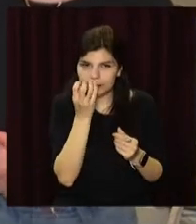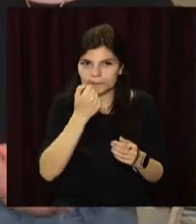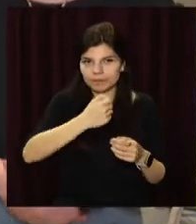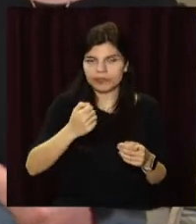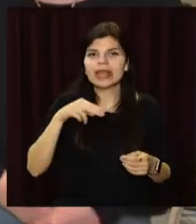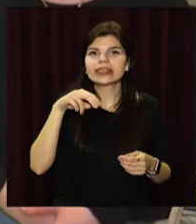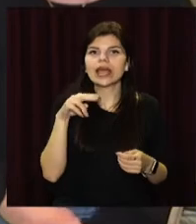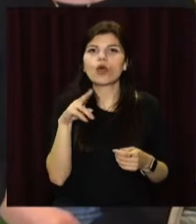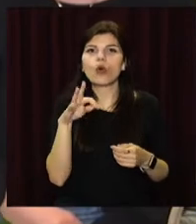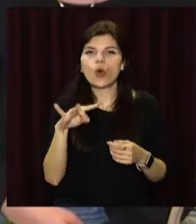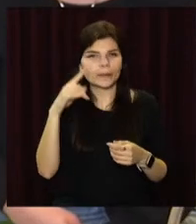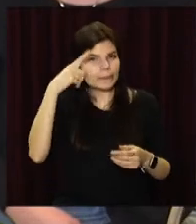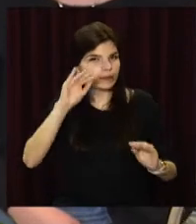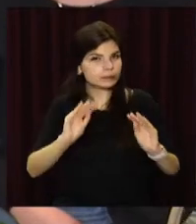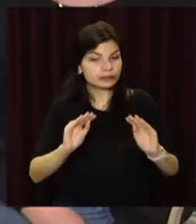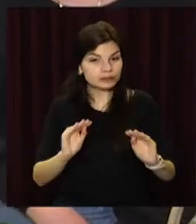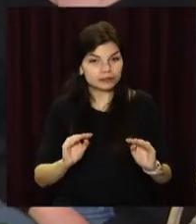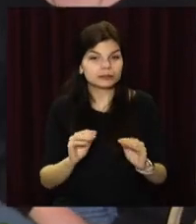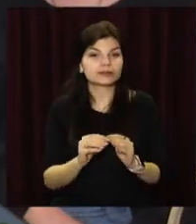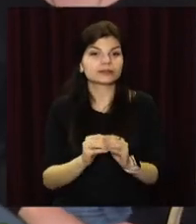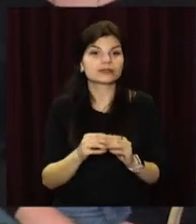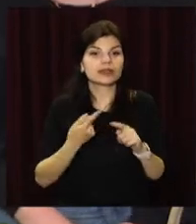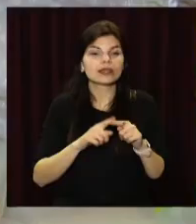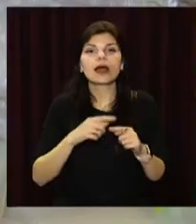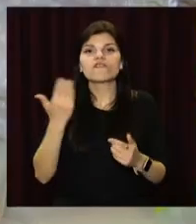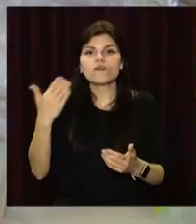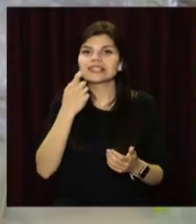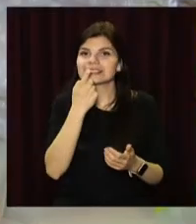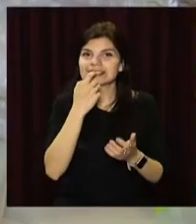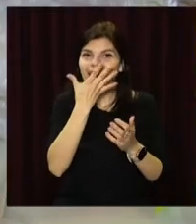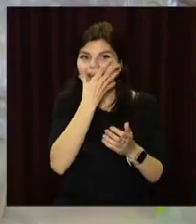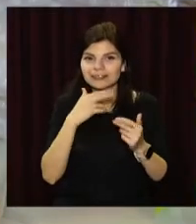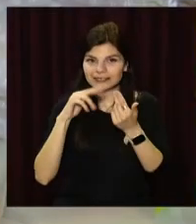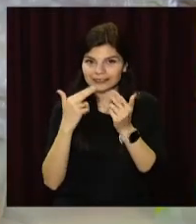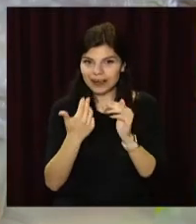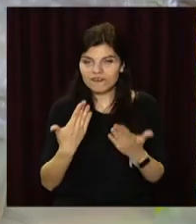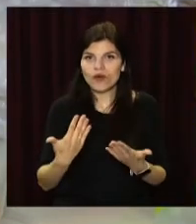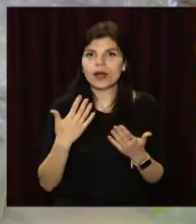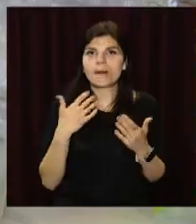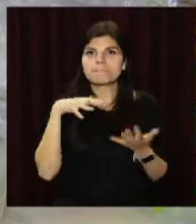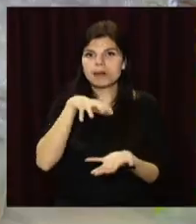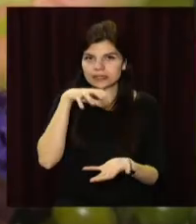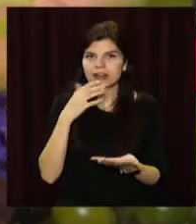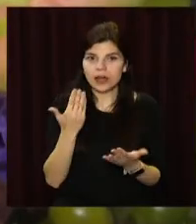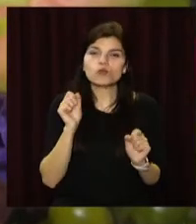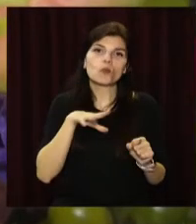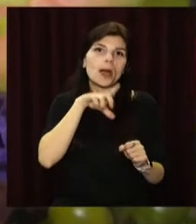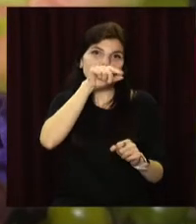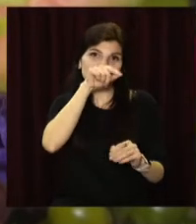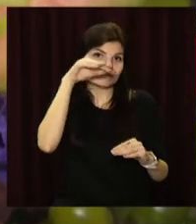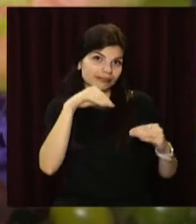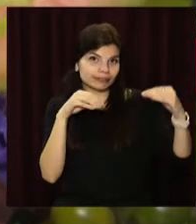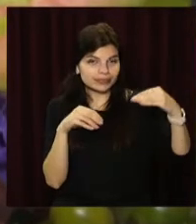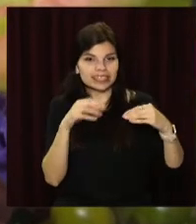потім декор, який у нас тут представлений, це пасхальні яйця. Може бути, ми це доповнимо якимись фігурками, птичками, да?